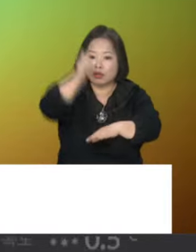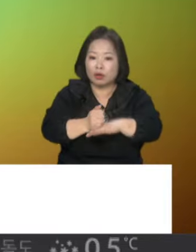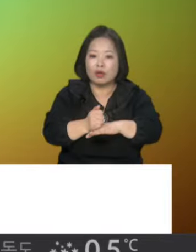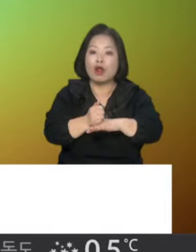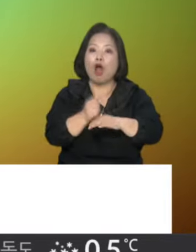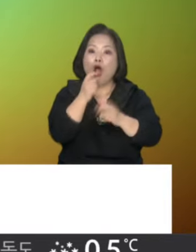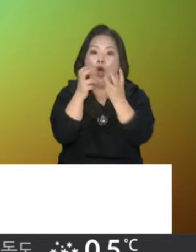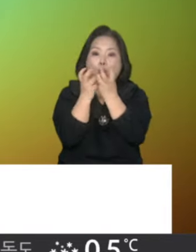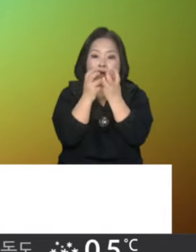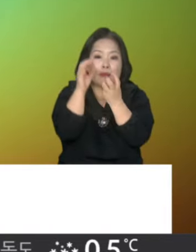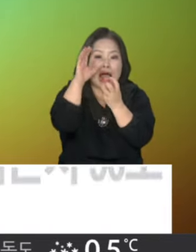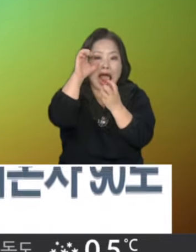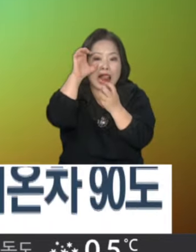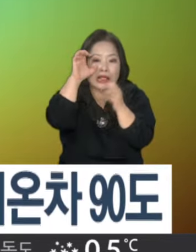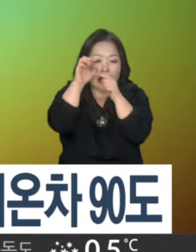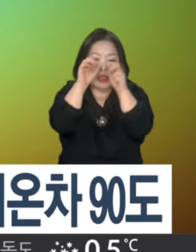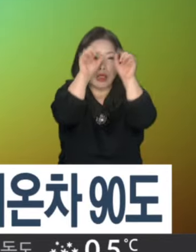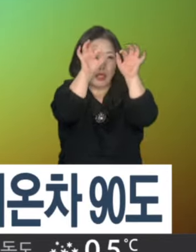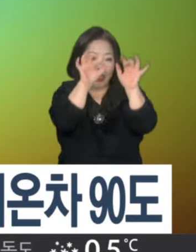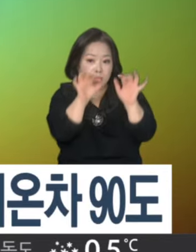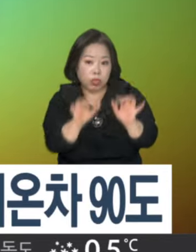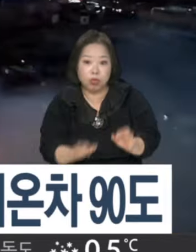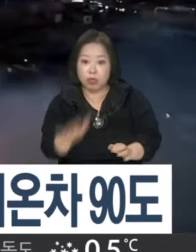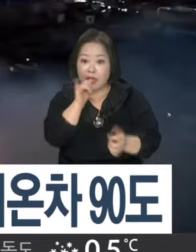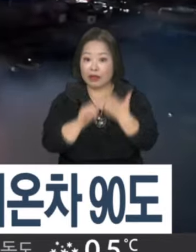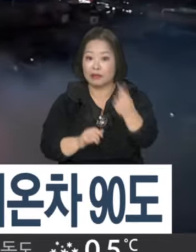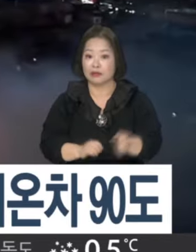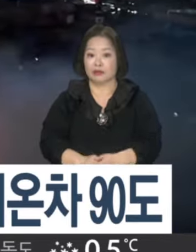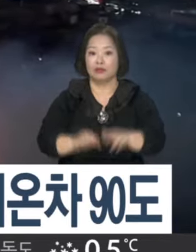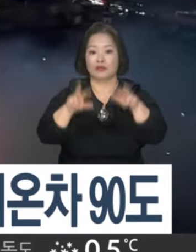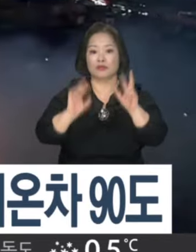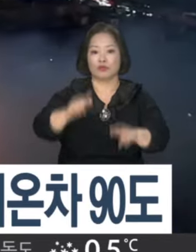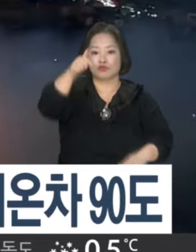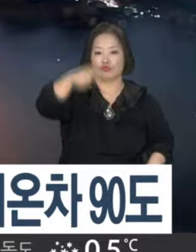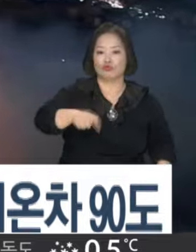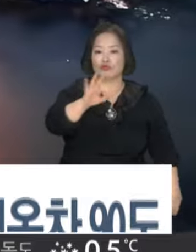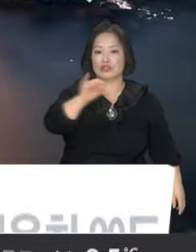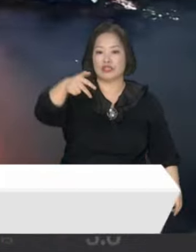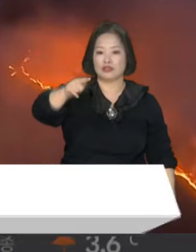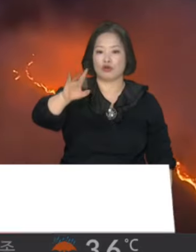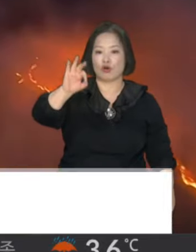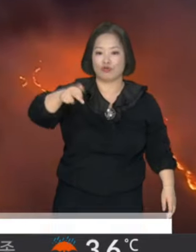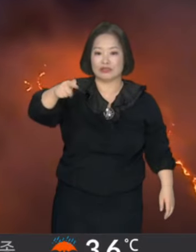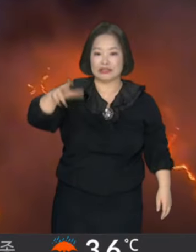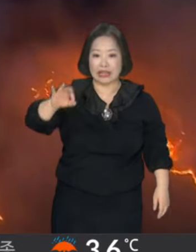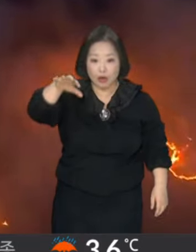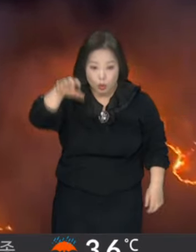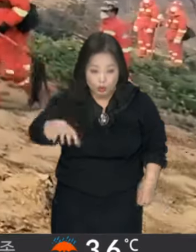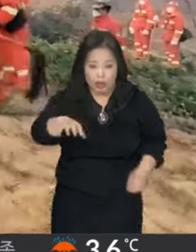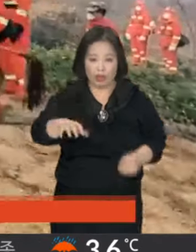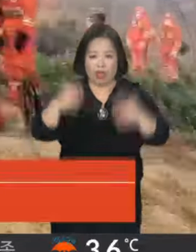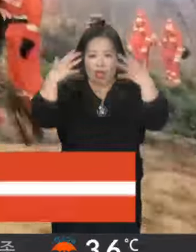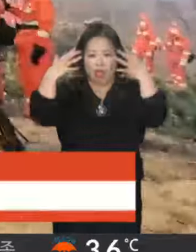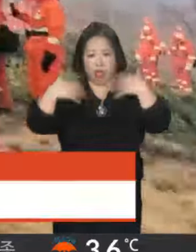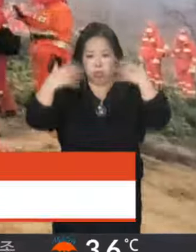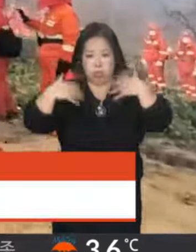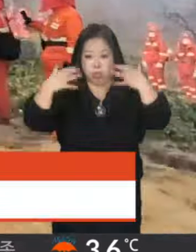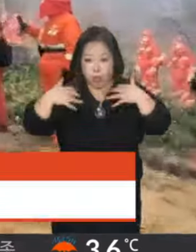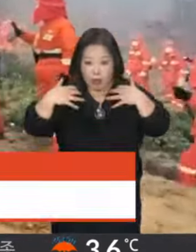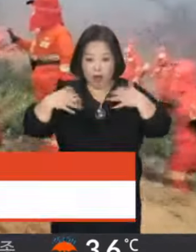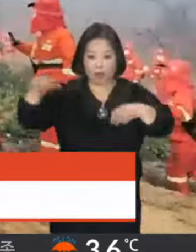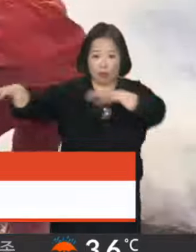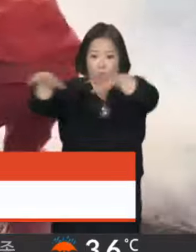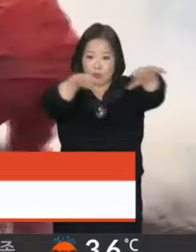지타 남구에서는 기온이 38도까지 솟는 이상고온으로 곳곳에서